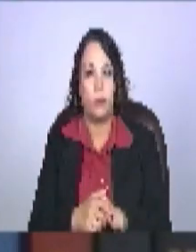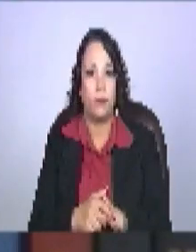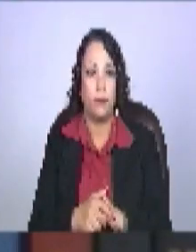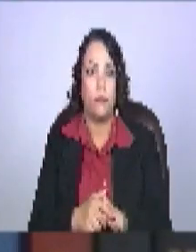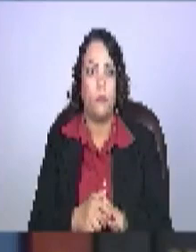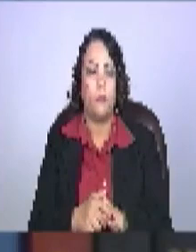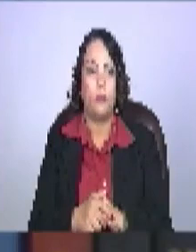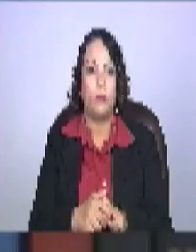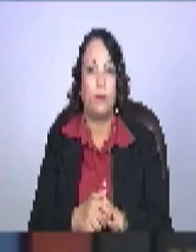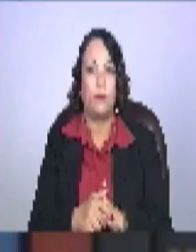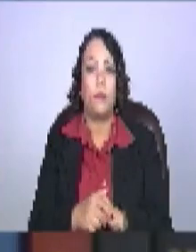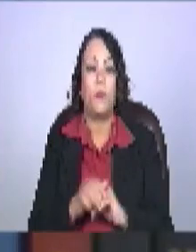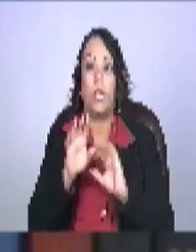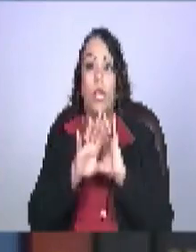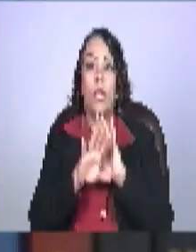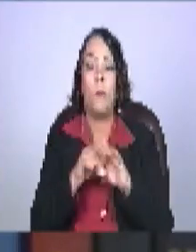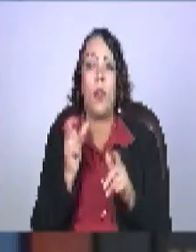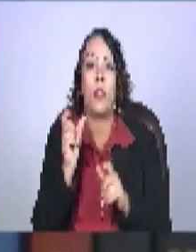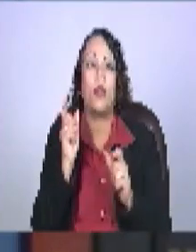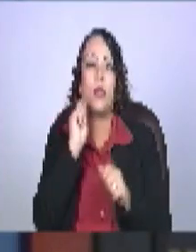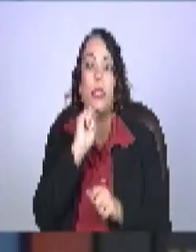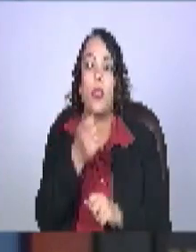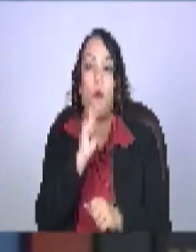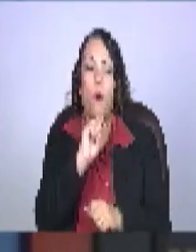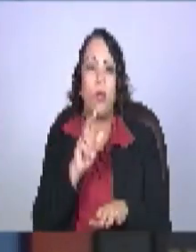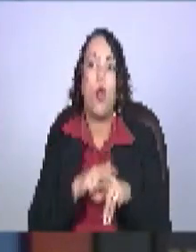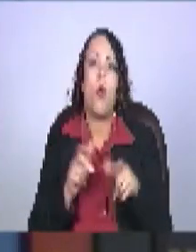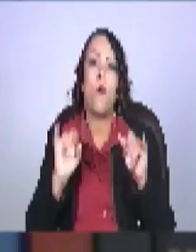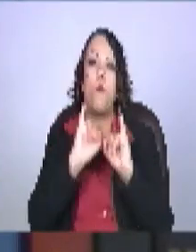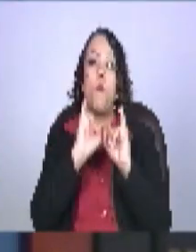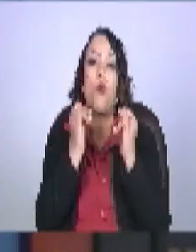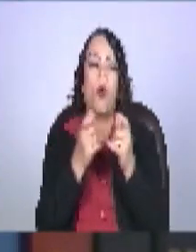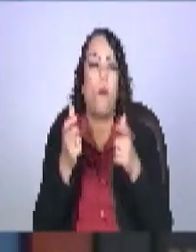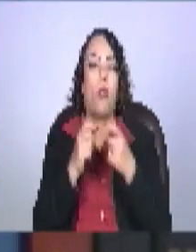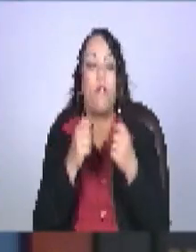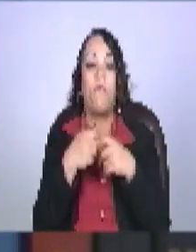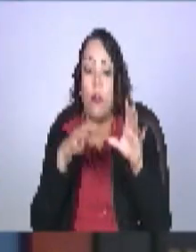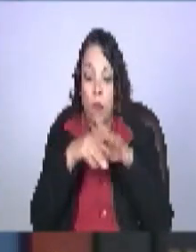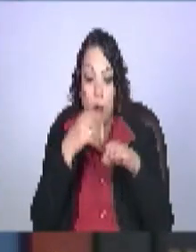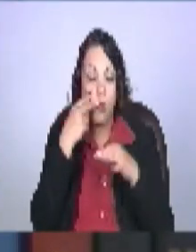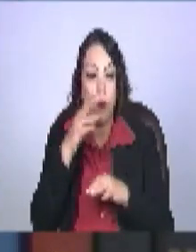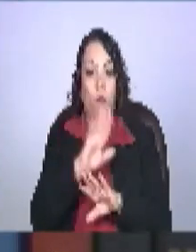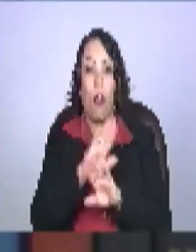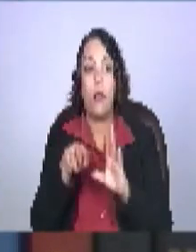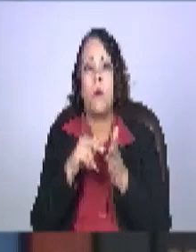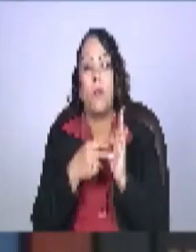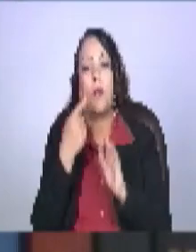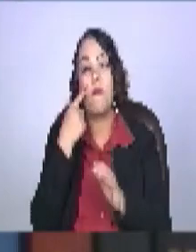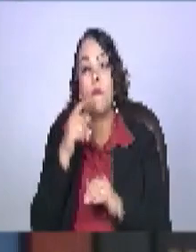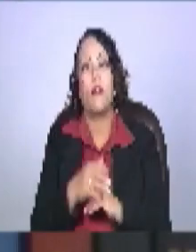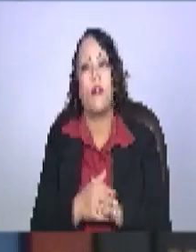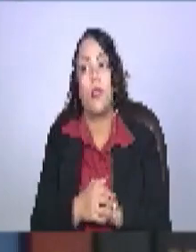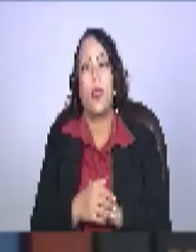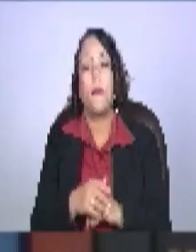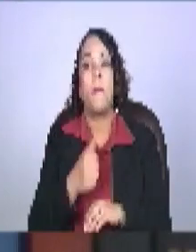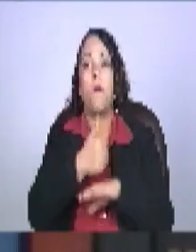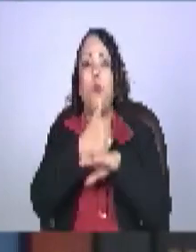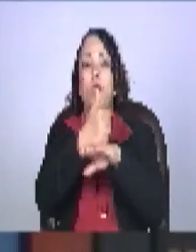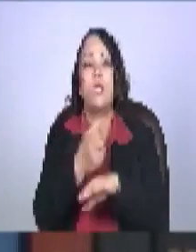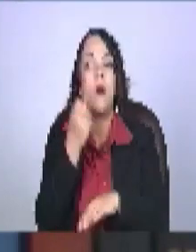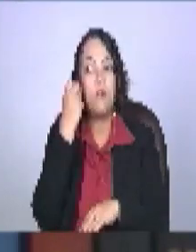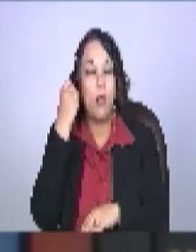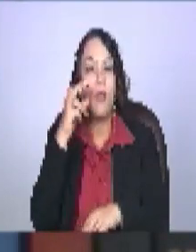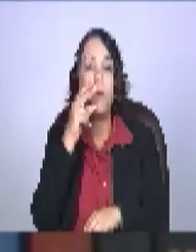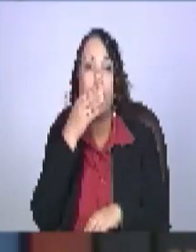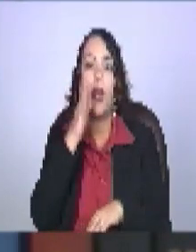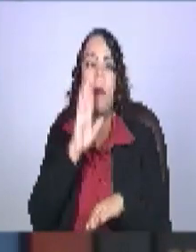مسرحيه بتعمل ندوات مؤتمرات يعني في منتجات في الاخر بتطلع من المؤسسه الثقافيه